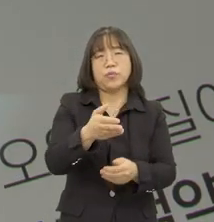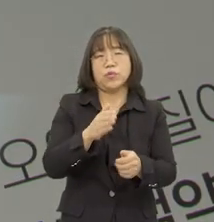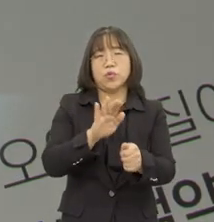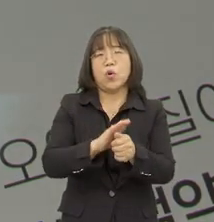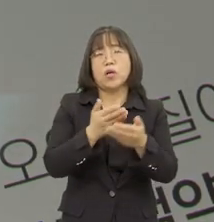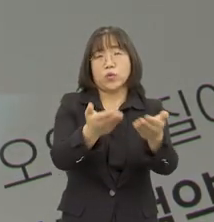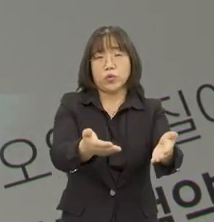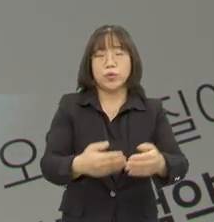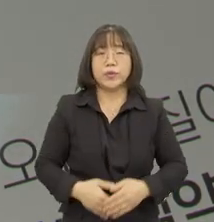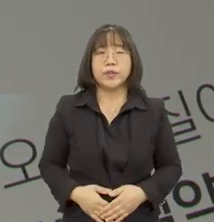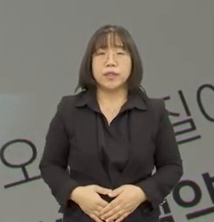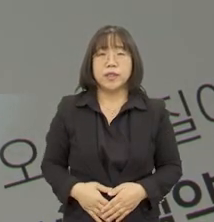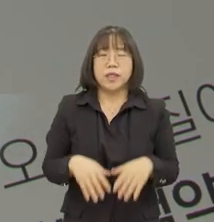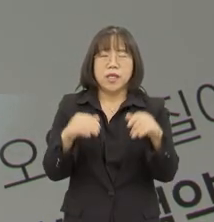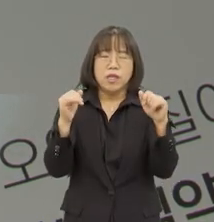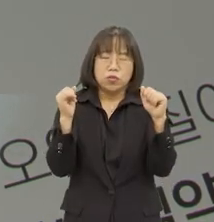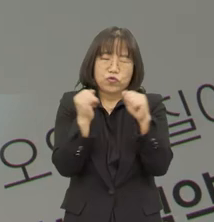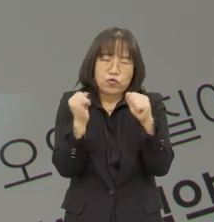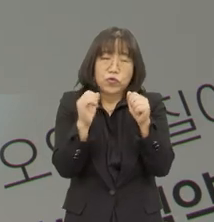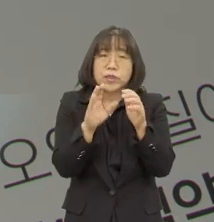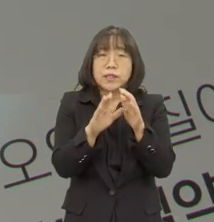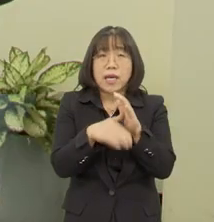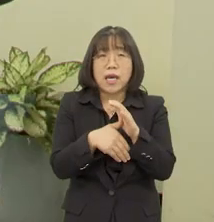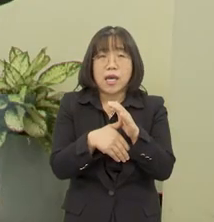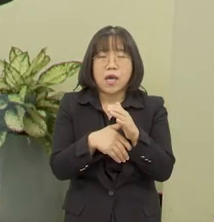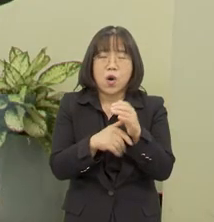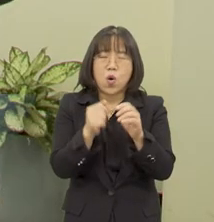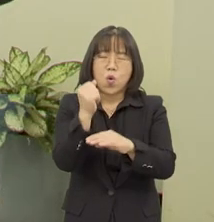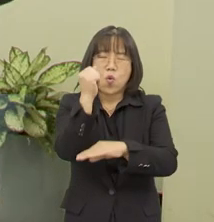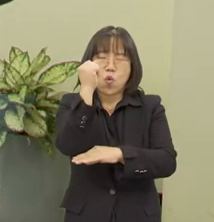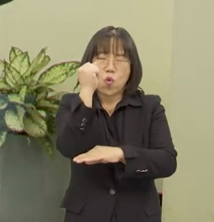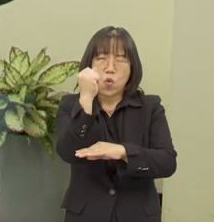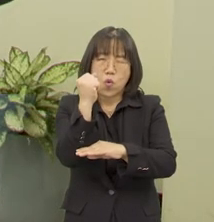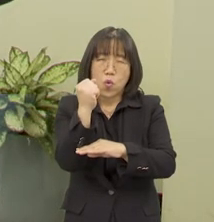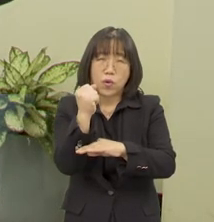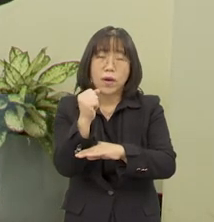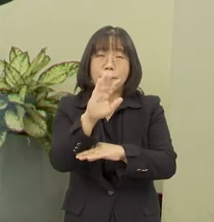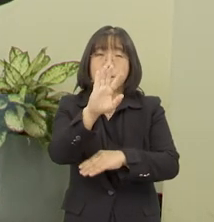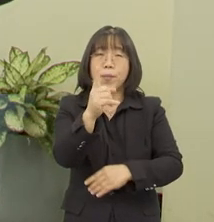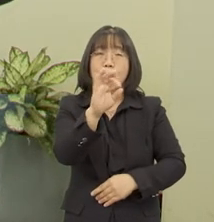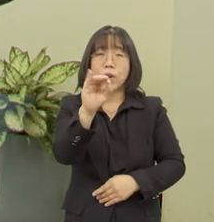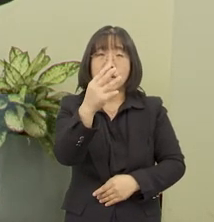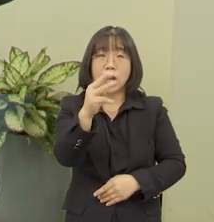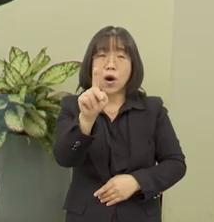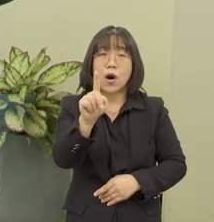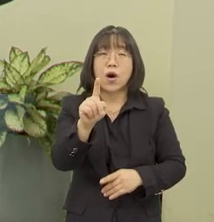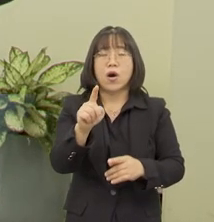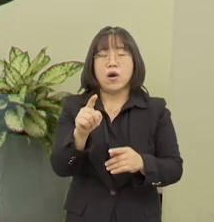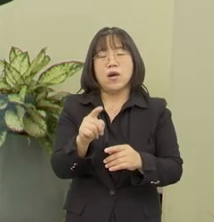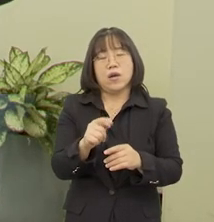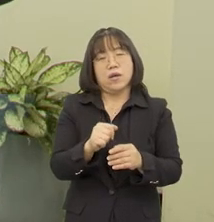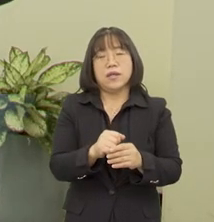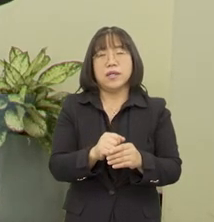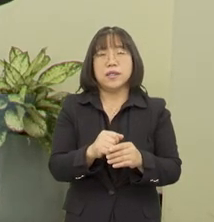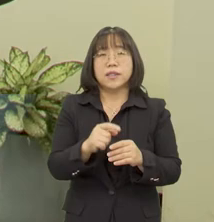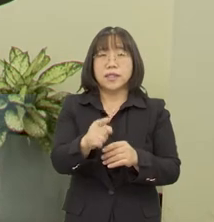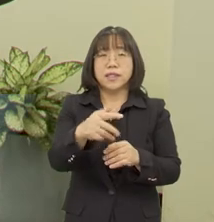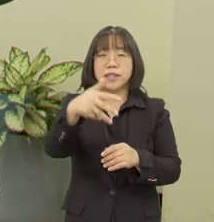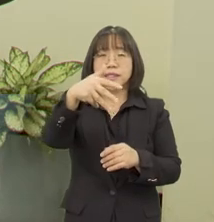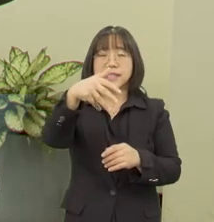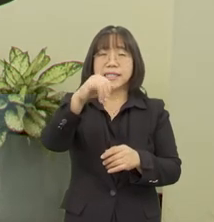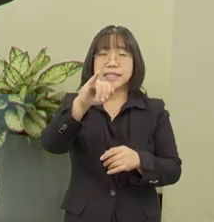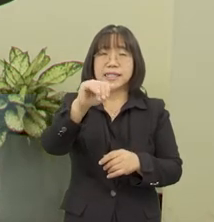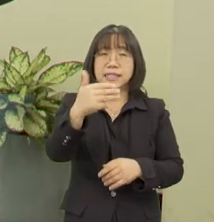지원하고 있습니다. 연이은 한파에 노후보일러 고장이나 난방비 폭탄으로 고민하는 가정의 걱정을 덜어주기